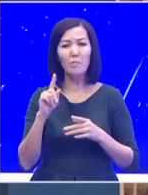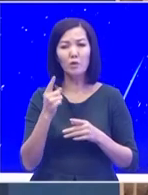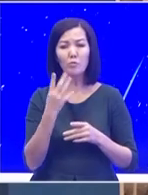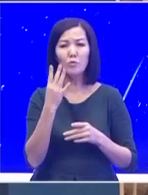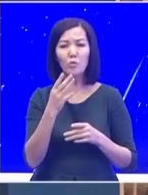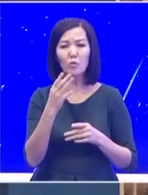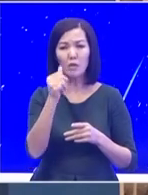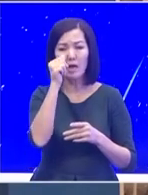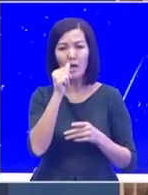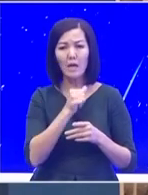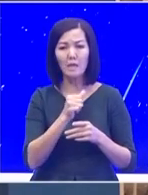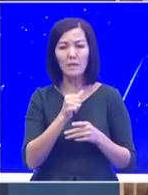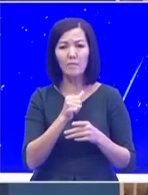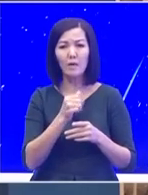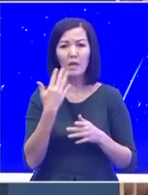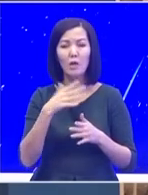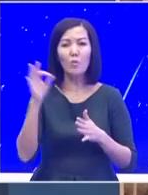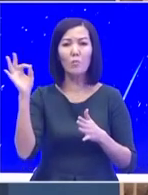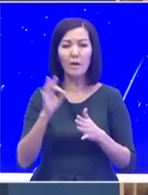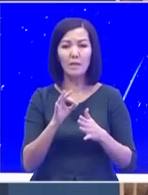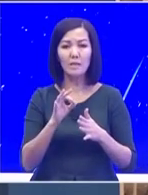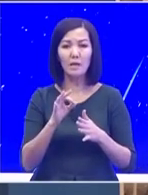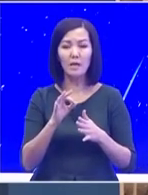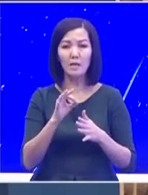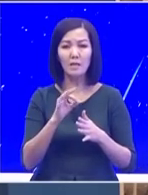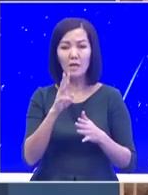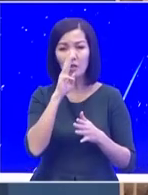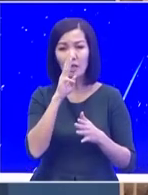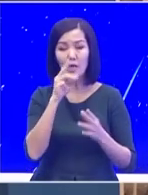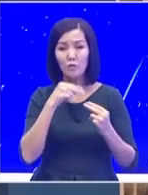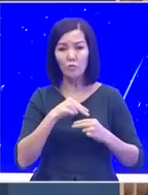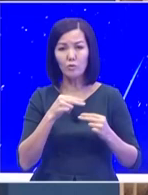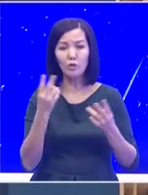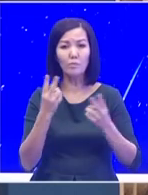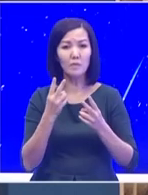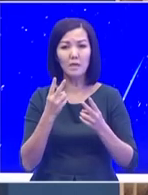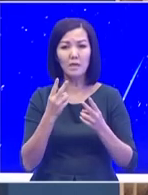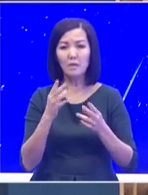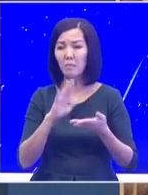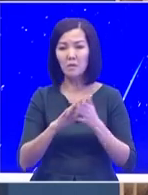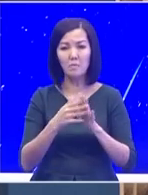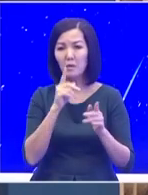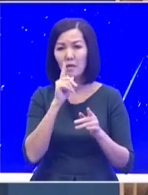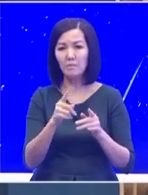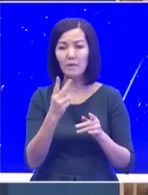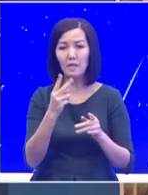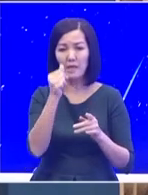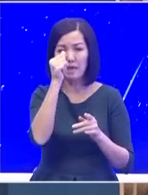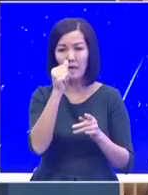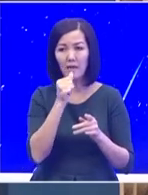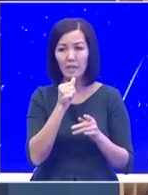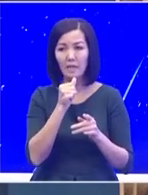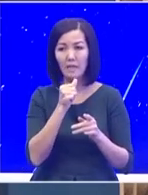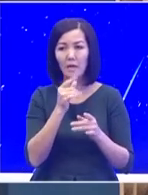жарты еңбек ақыға жұмыс жасауым керек деген. Біз оны жаңа толық түсініктемесін алдық. Шынымен де 4 ай емес екен, ол 2 ай ғана ғана